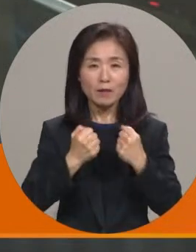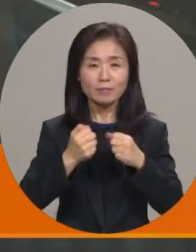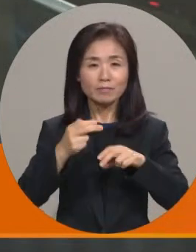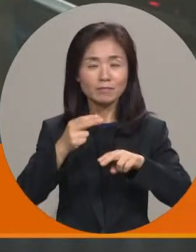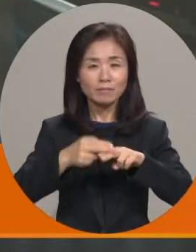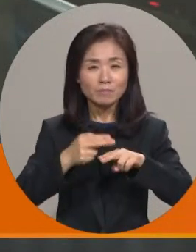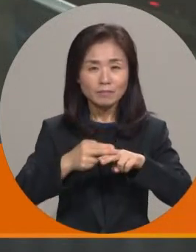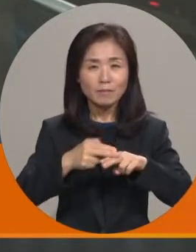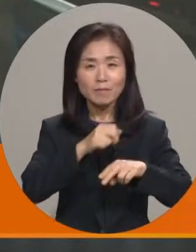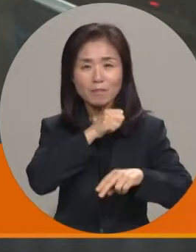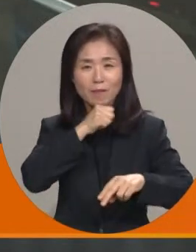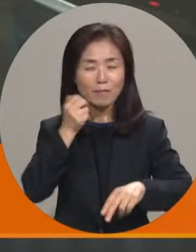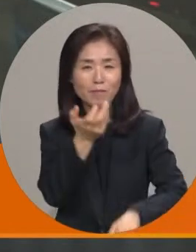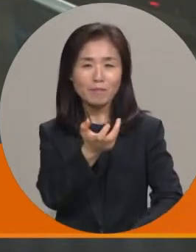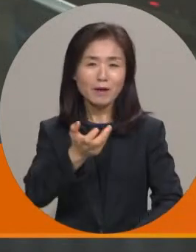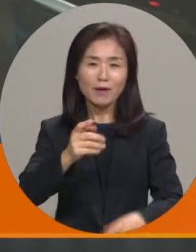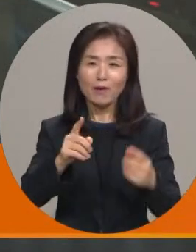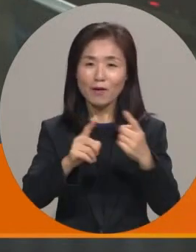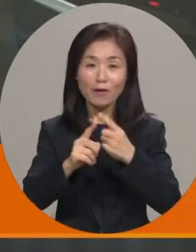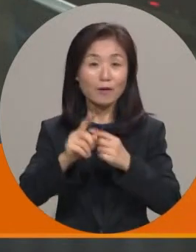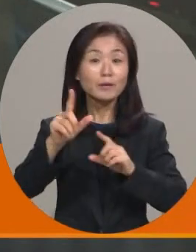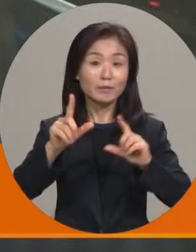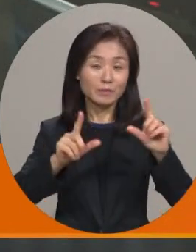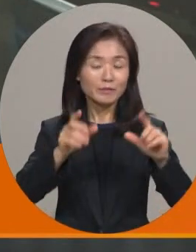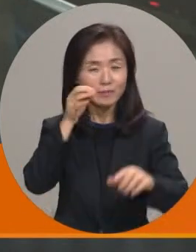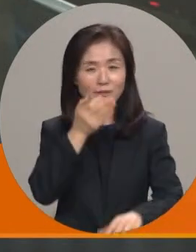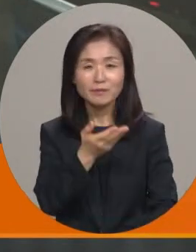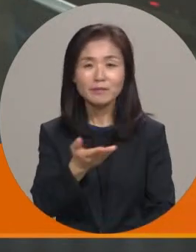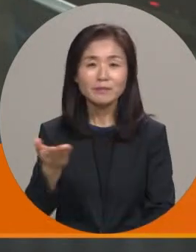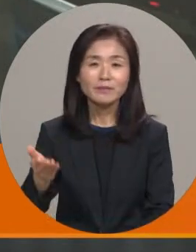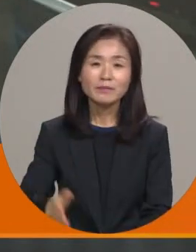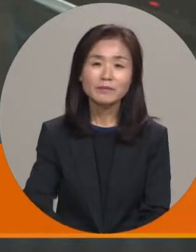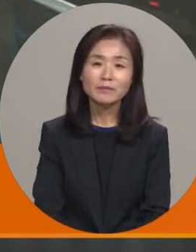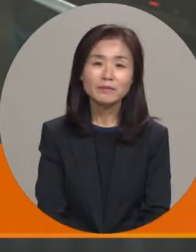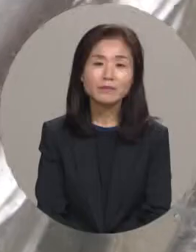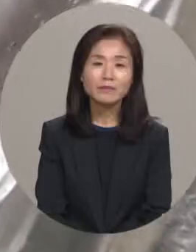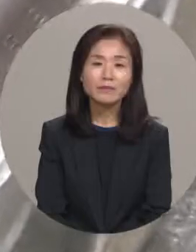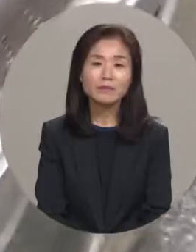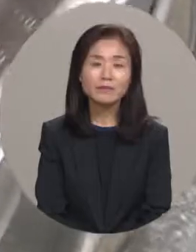품질도 개선하고 있다고 하는군요. 서진석 기자가 취재했습니다.